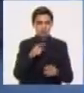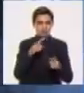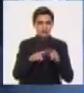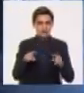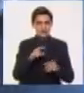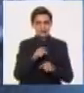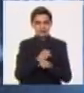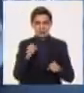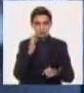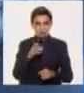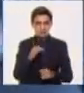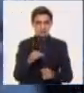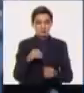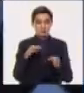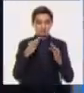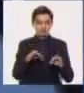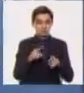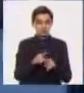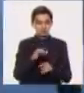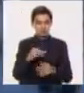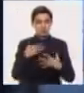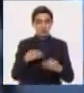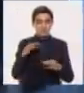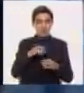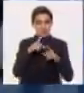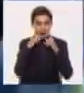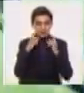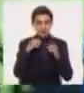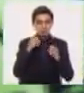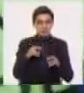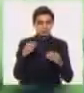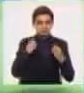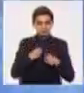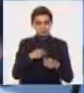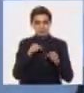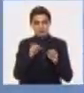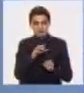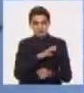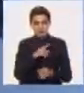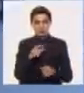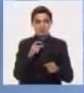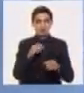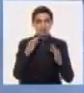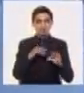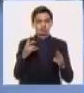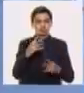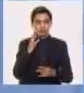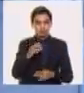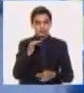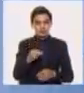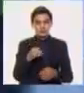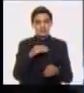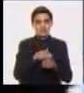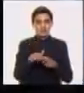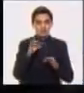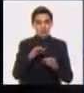толықтыру енгізілмек. Яғни денсаулық жағдайына байланысты маска сияқты қорғаныш бұйымдарын пайдалануға рұқсат берілуі тиіс. Осындай